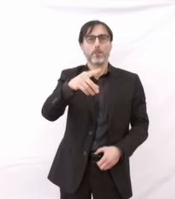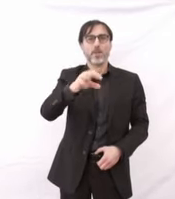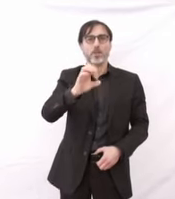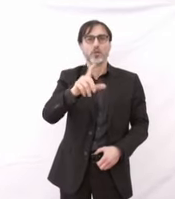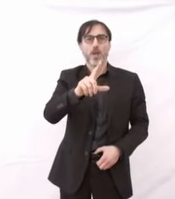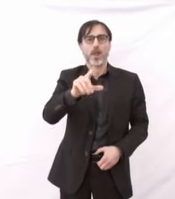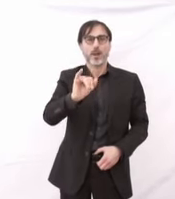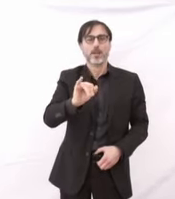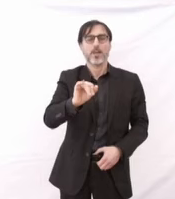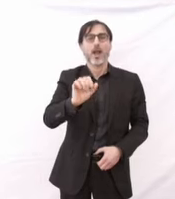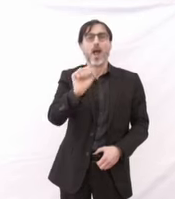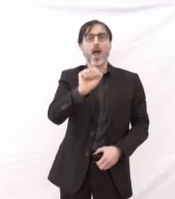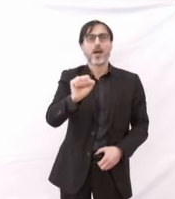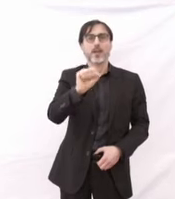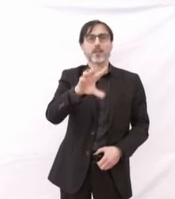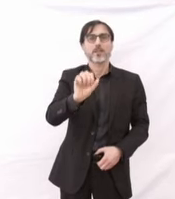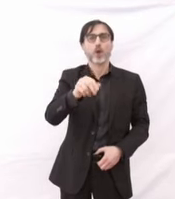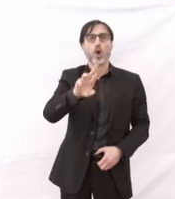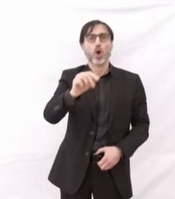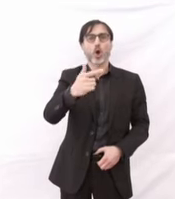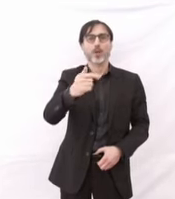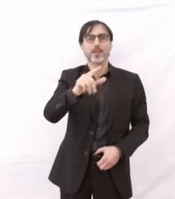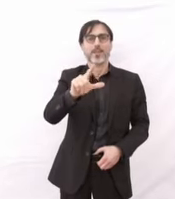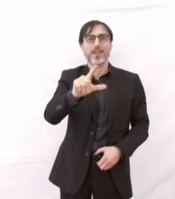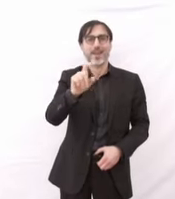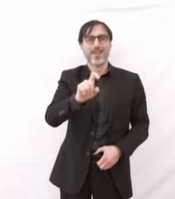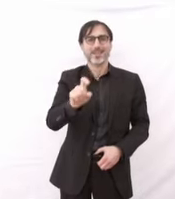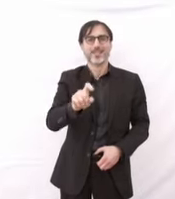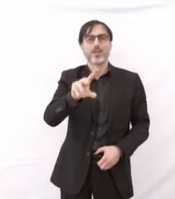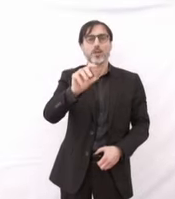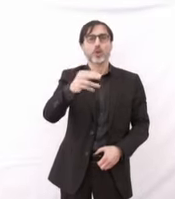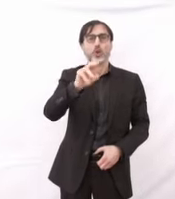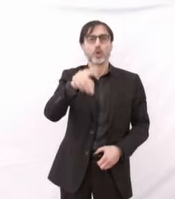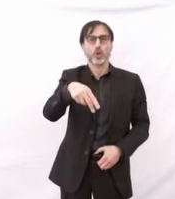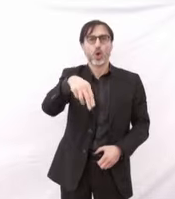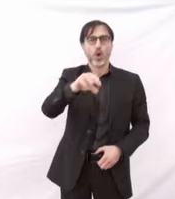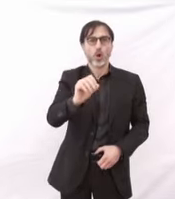Andrea Coltellezzi, Antonio Donufrio,